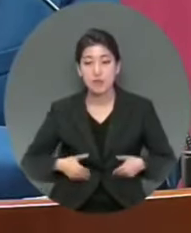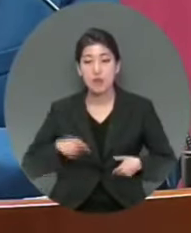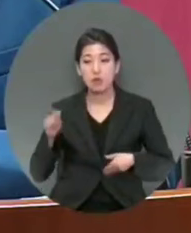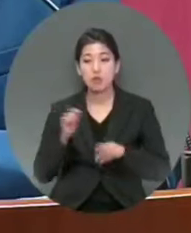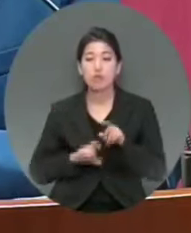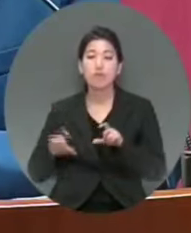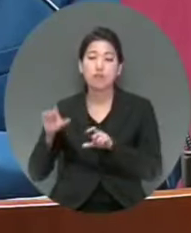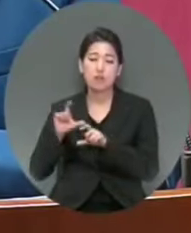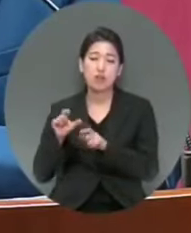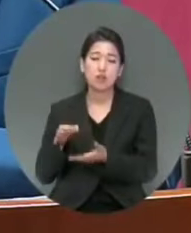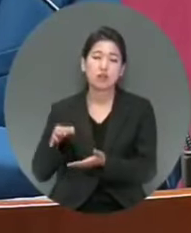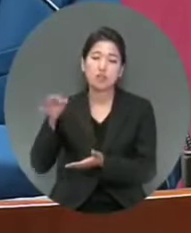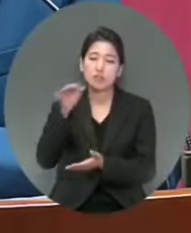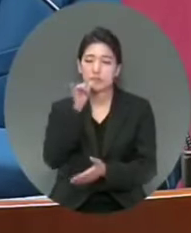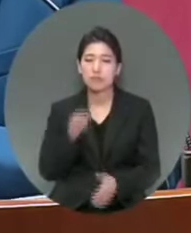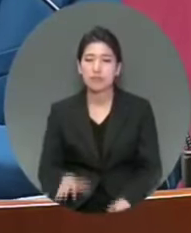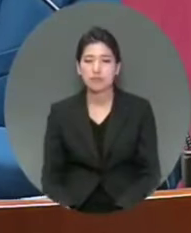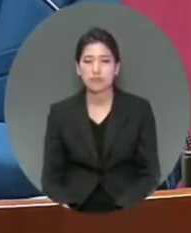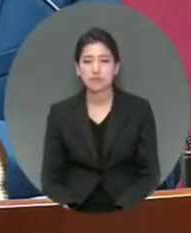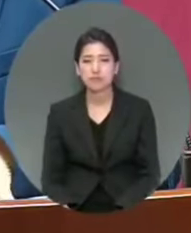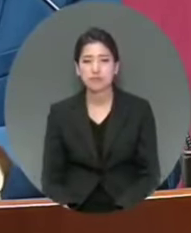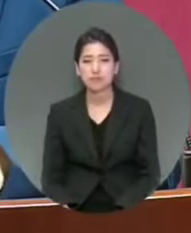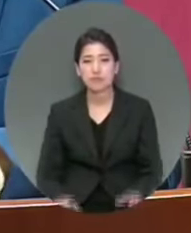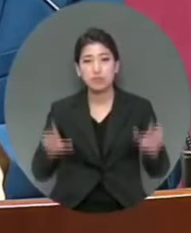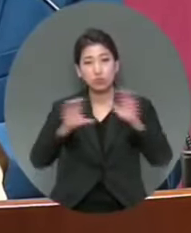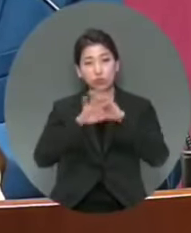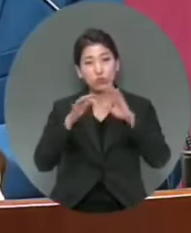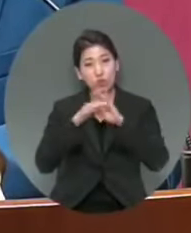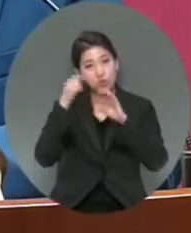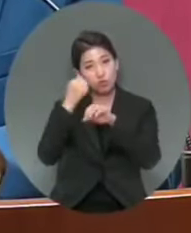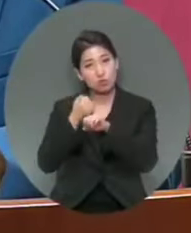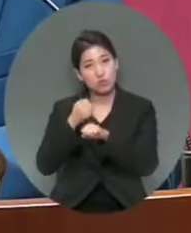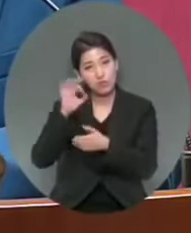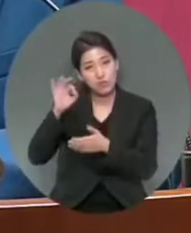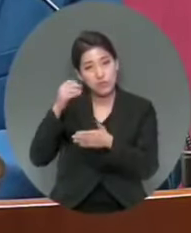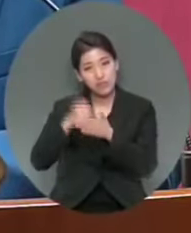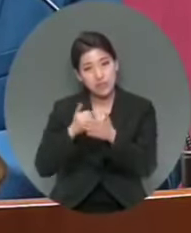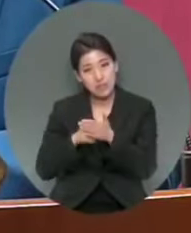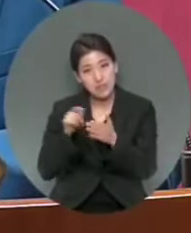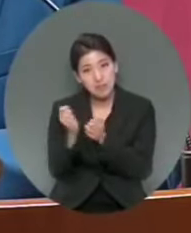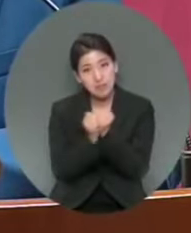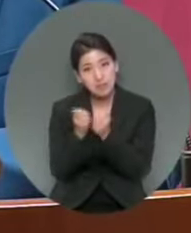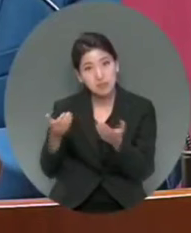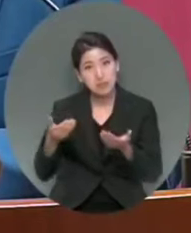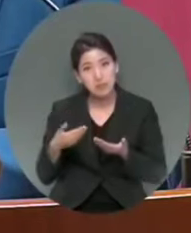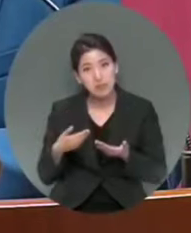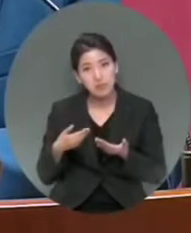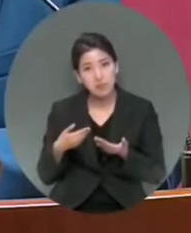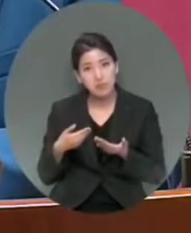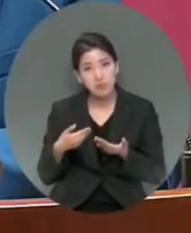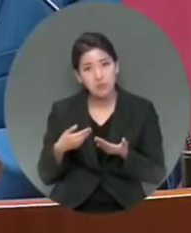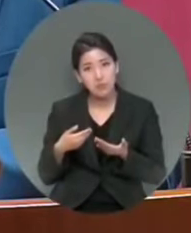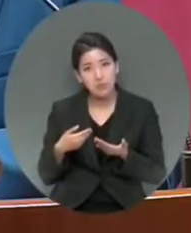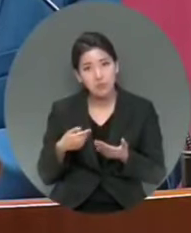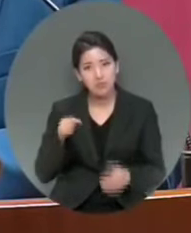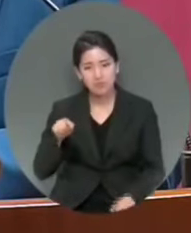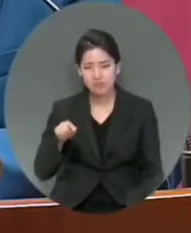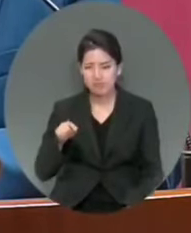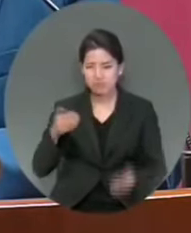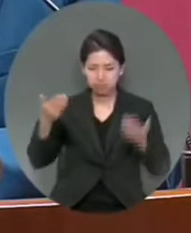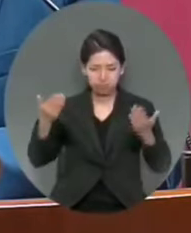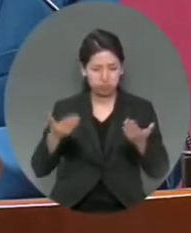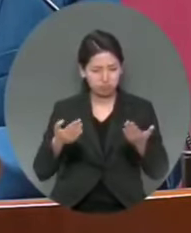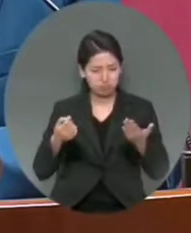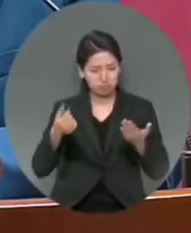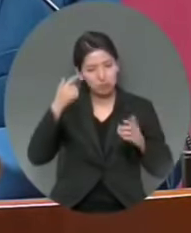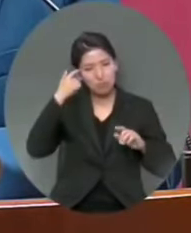더 늘렸다 하는 말씀을 참고로 드립니다. 네, 기후위기 대응 R&D 예산의 그 삭감에 대해서 설명을 하셨는데 그 부분은 저랑은 좀 다른 의견이